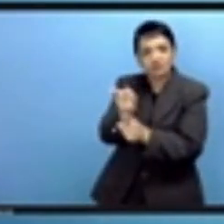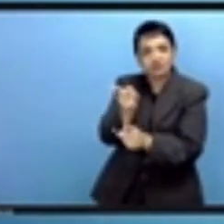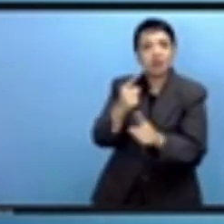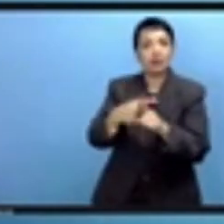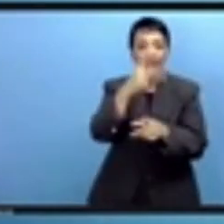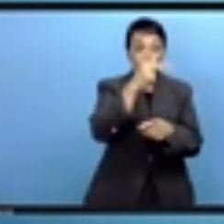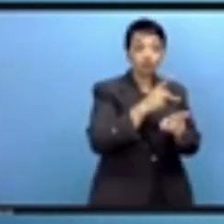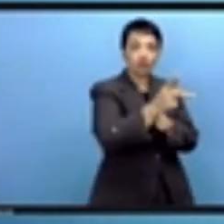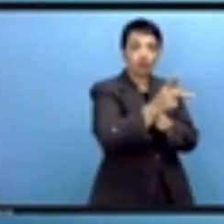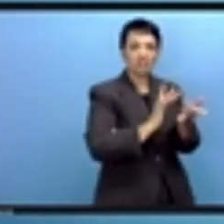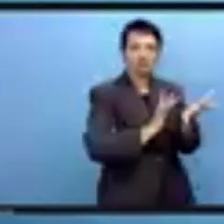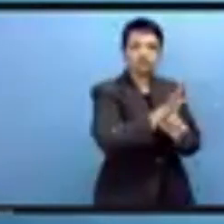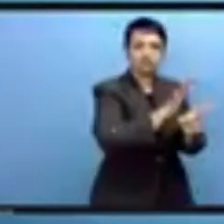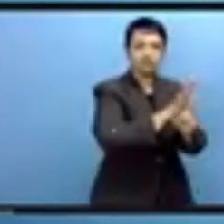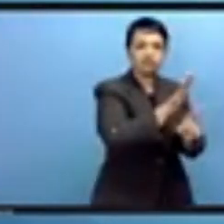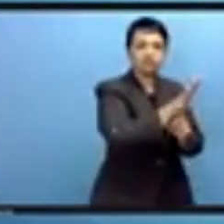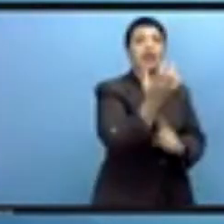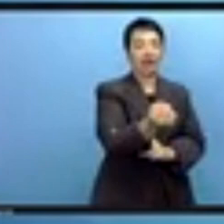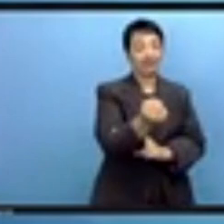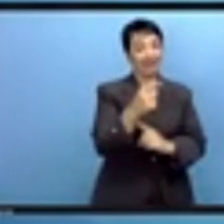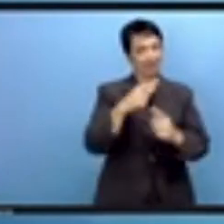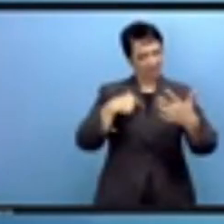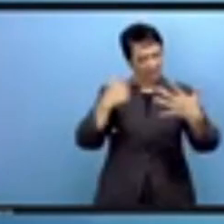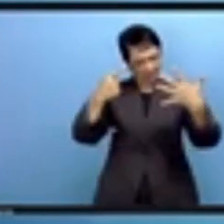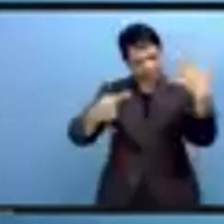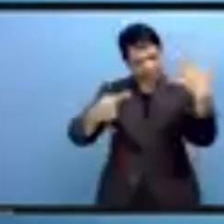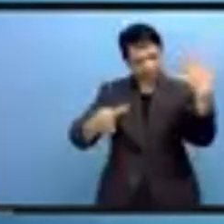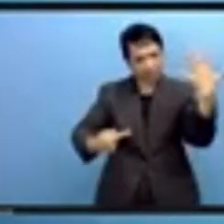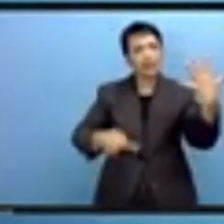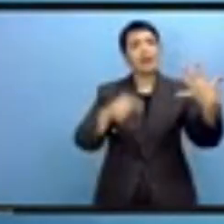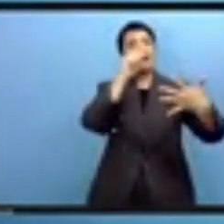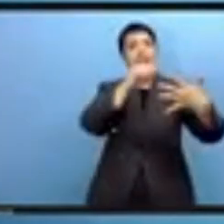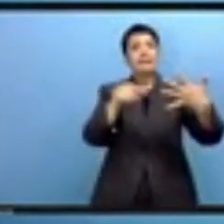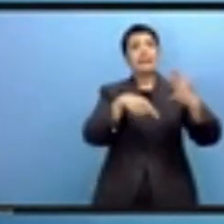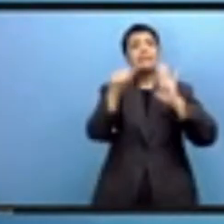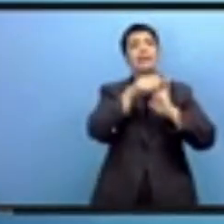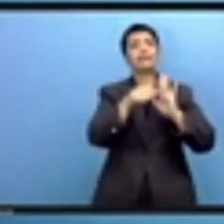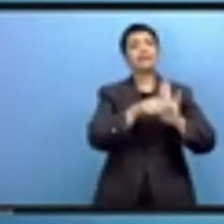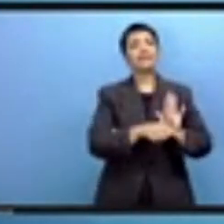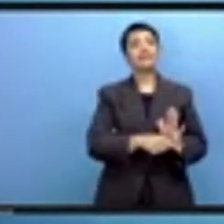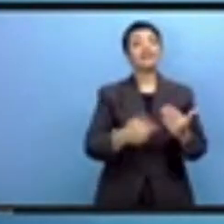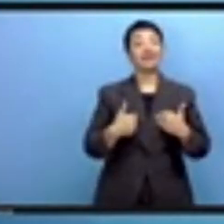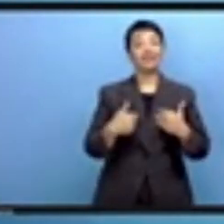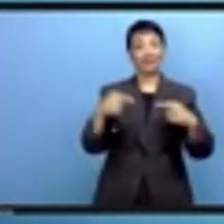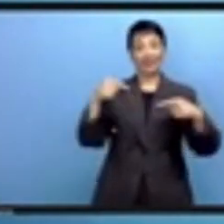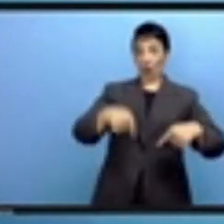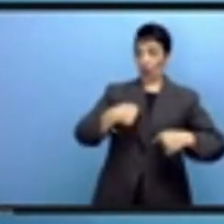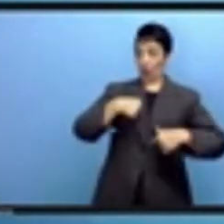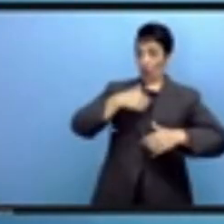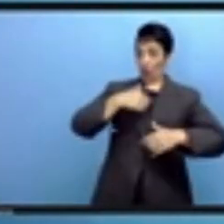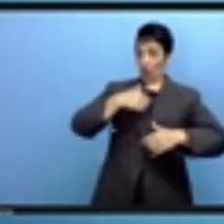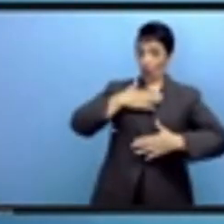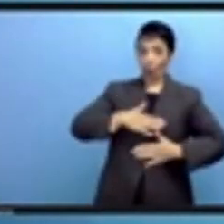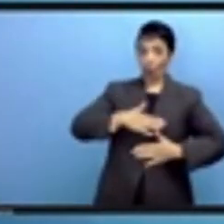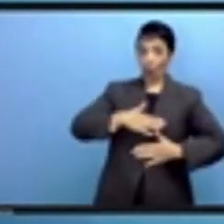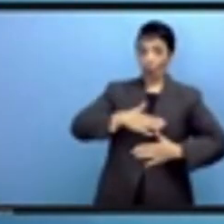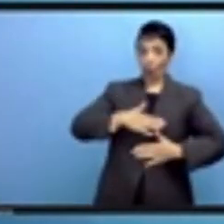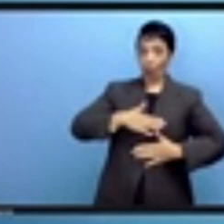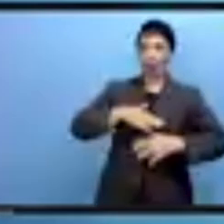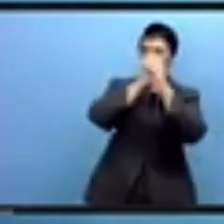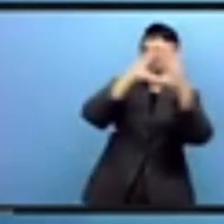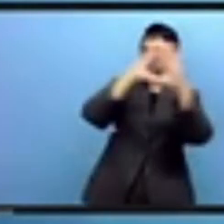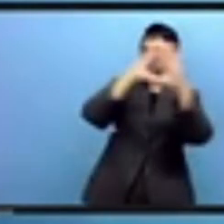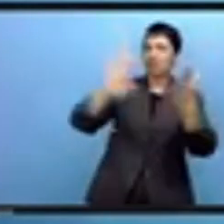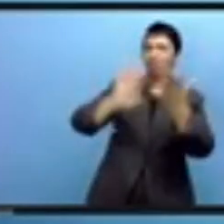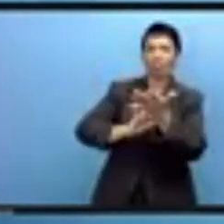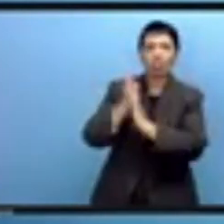和仇恨言论，或者说是阴谋论，或者是这个互联网上的这个欺凌等